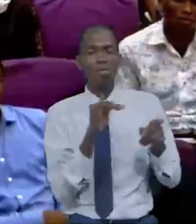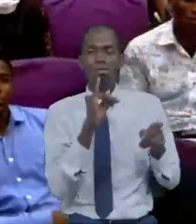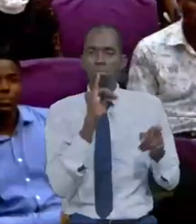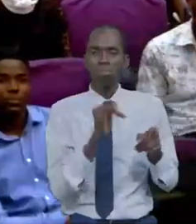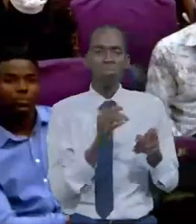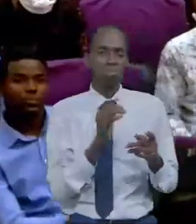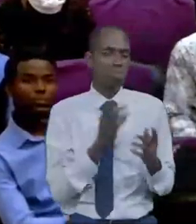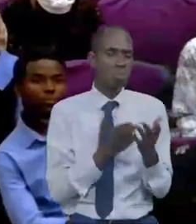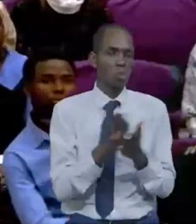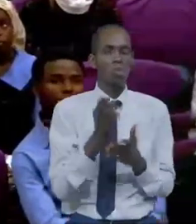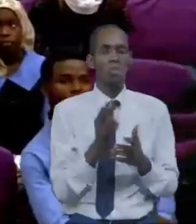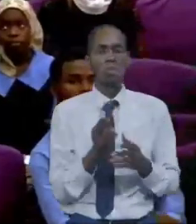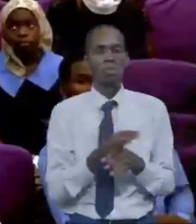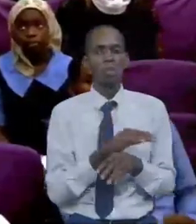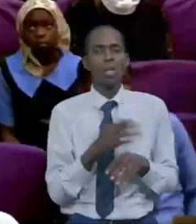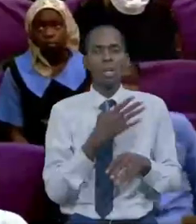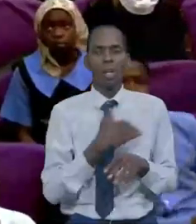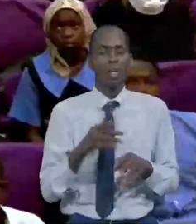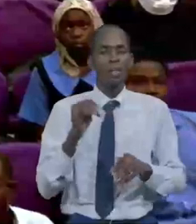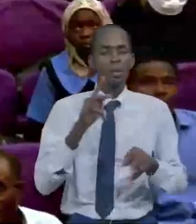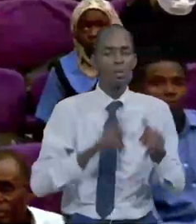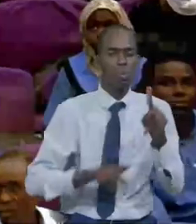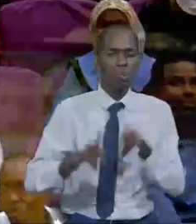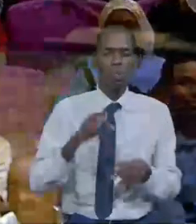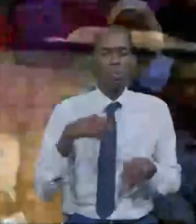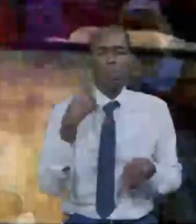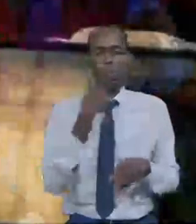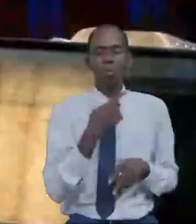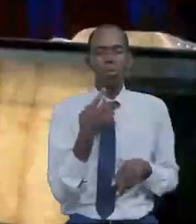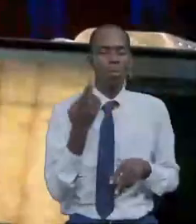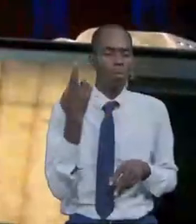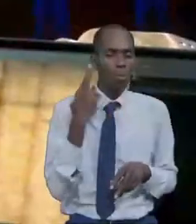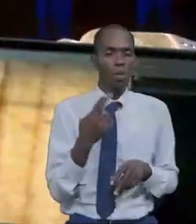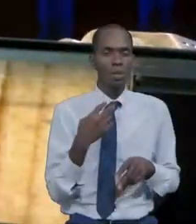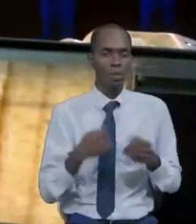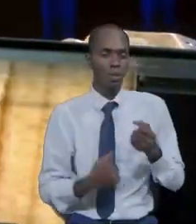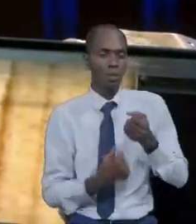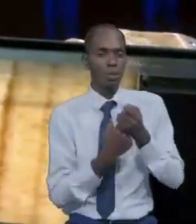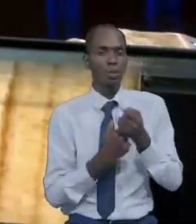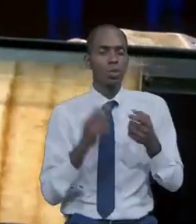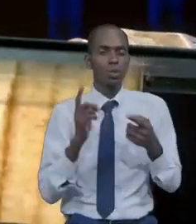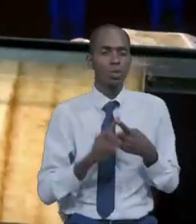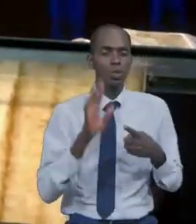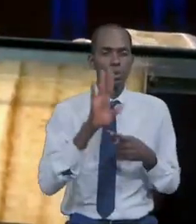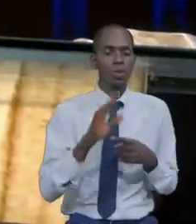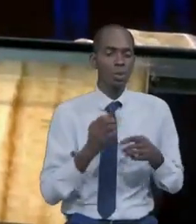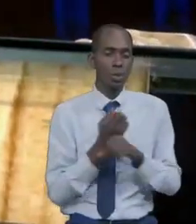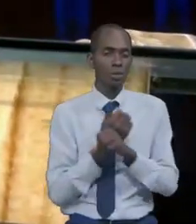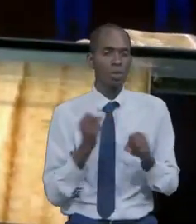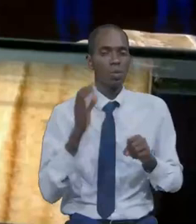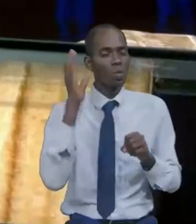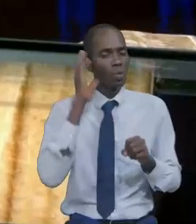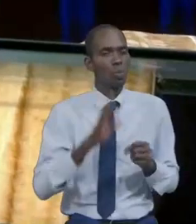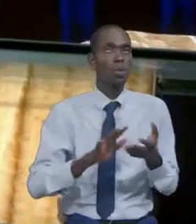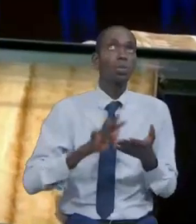là, il est réellement sauvé. Et les gens qui étaient des instruments pour ton salut vont glorifier